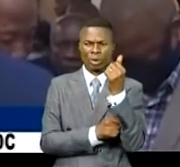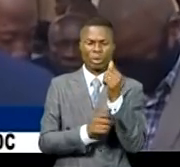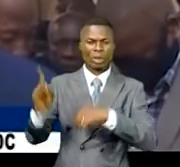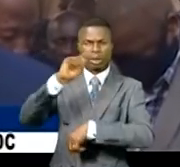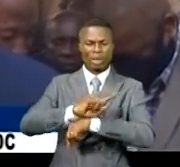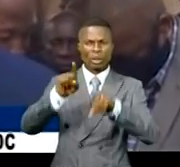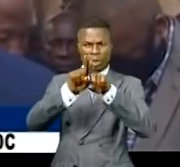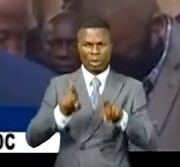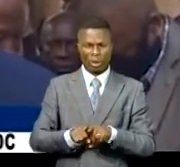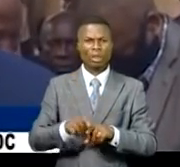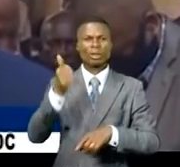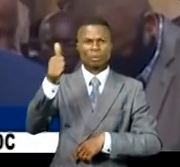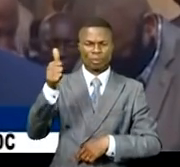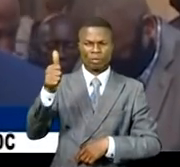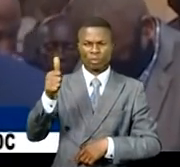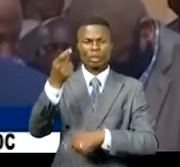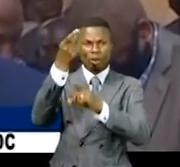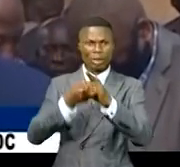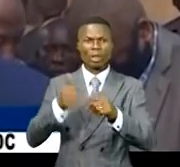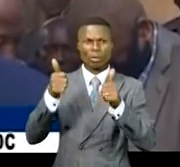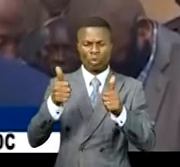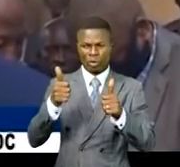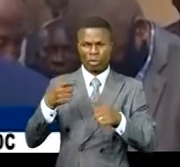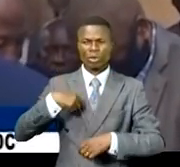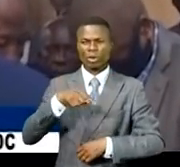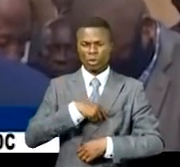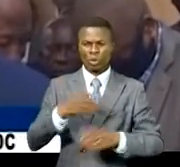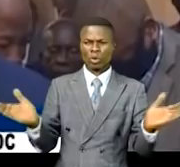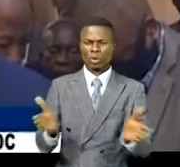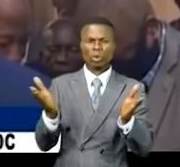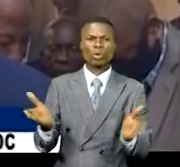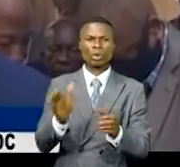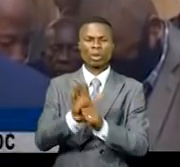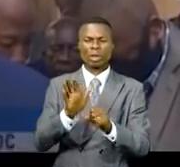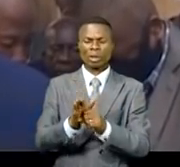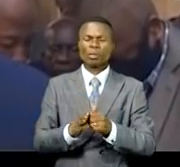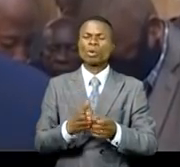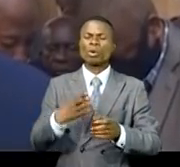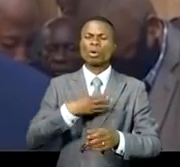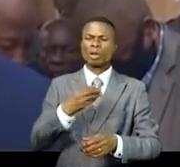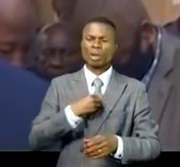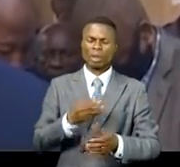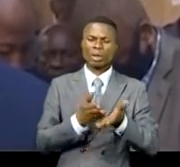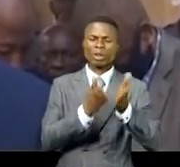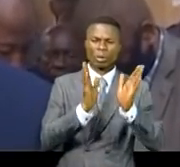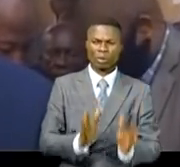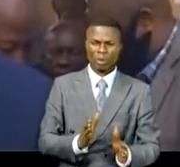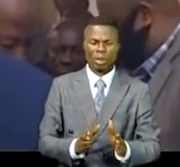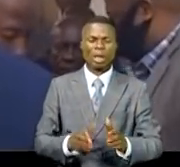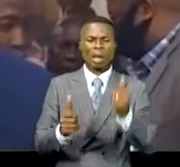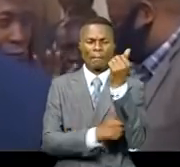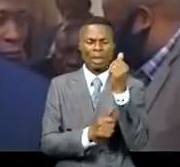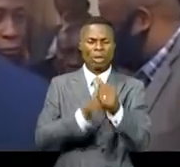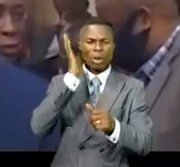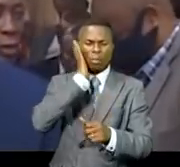journée aussi, c'est la période, le mois où nous encourageons les partenaires, nous encourageons les gens de bonne volonté